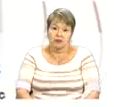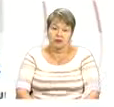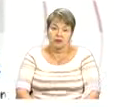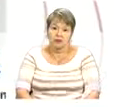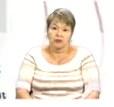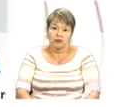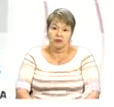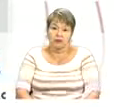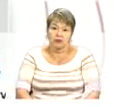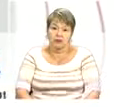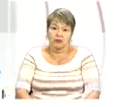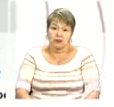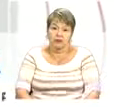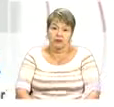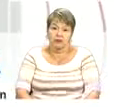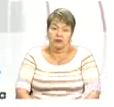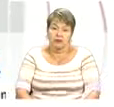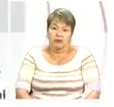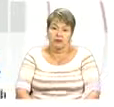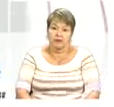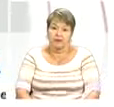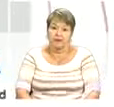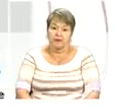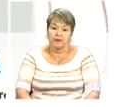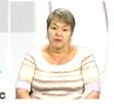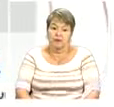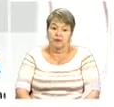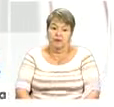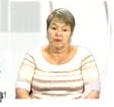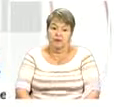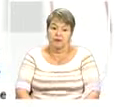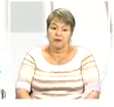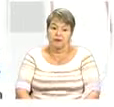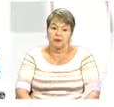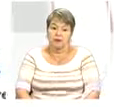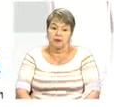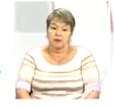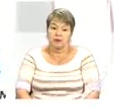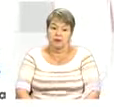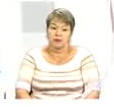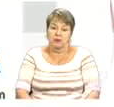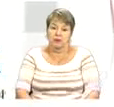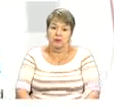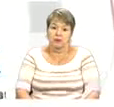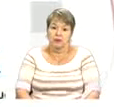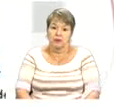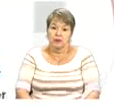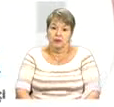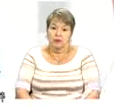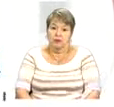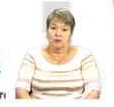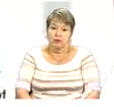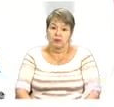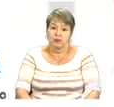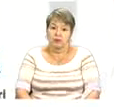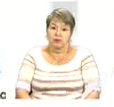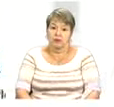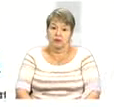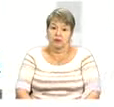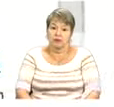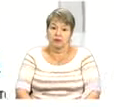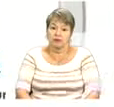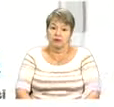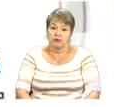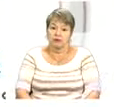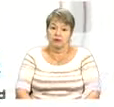daily temperature of, I don't know, 15, 16, 17 degrees. It could go up to 20. So now we go back to winter. We